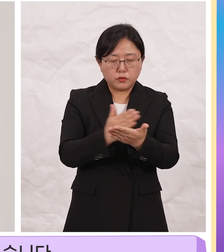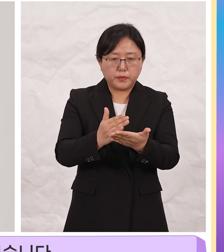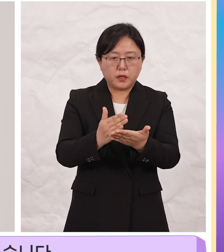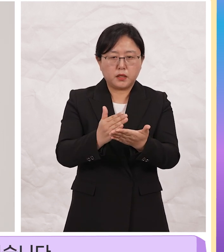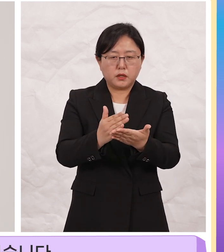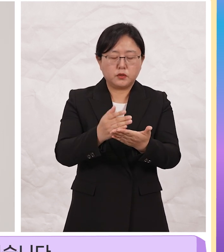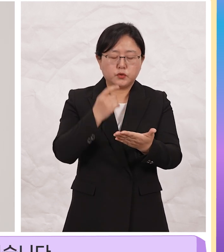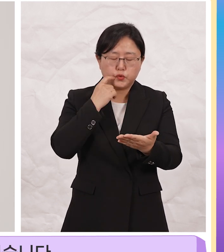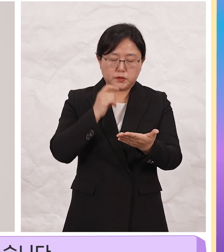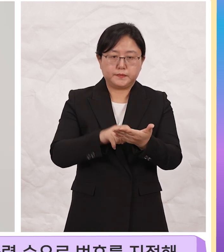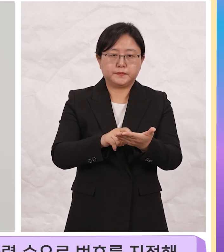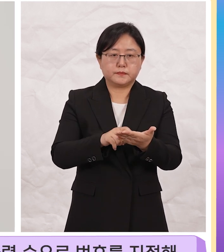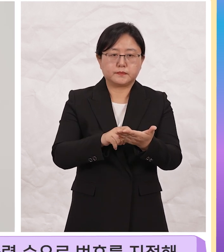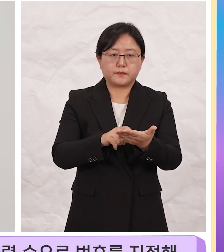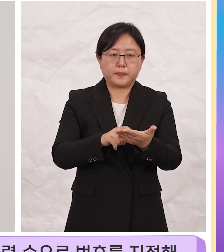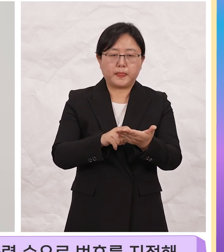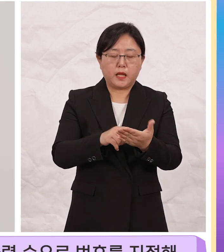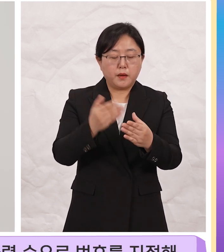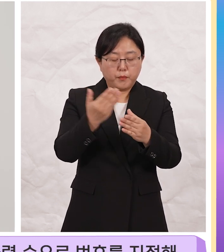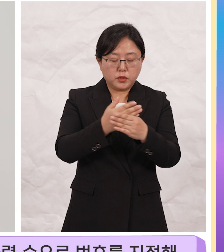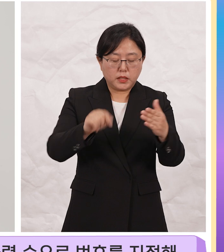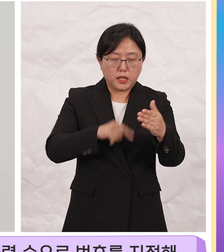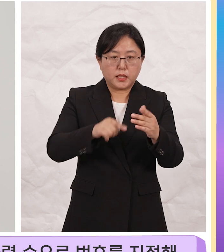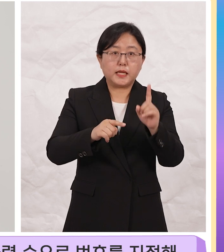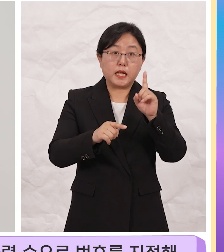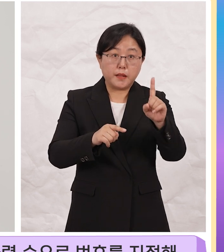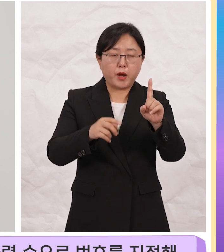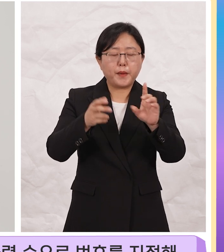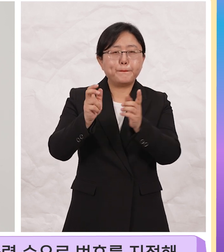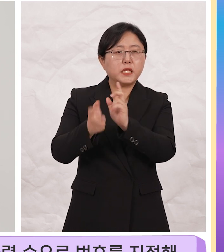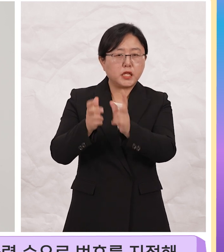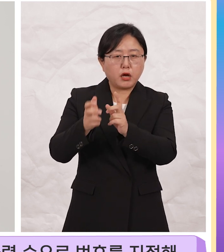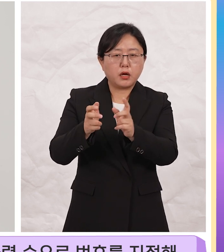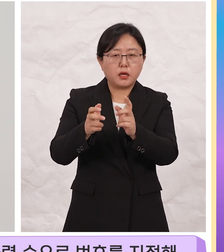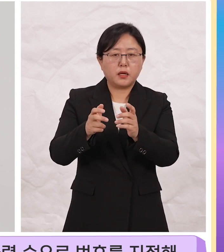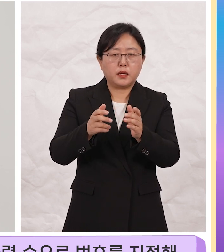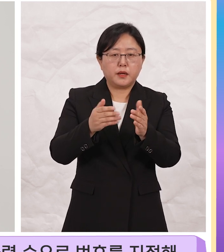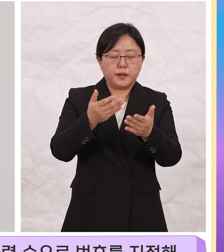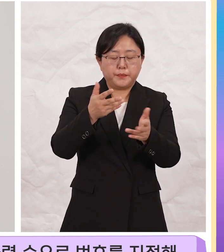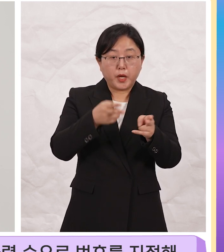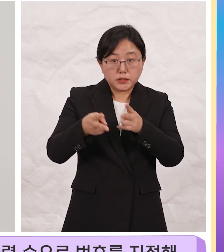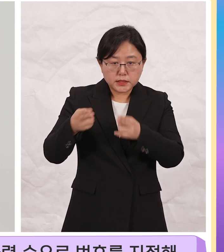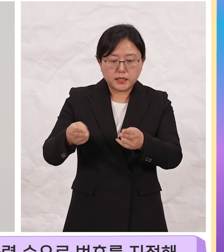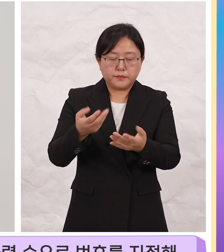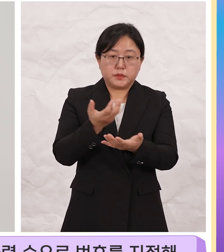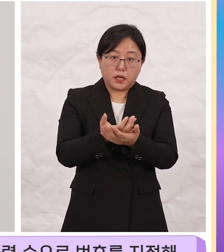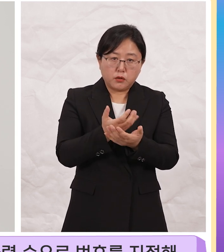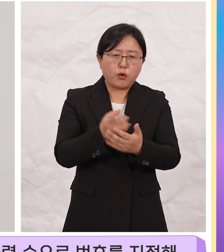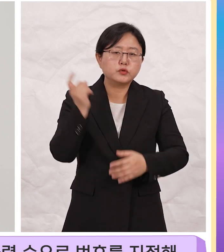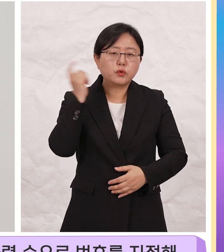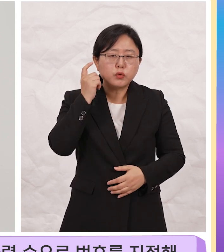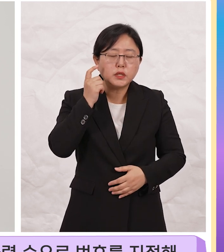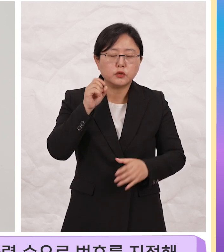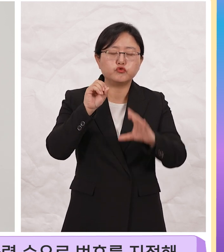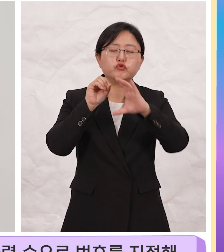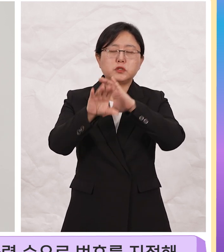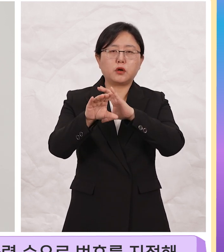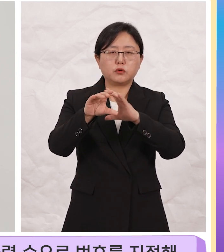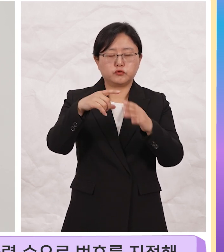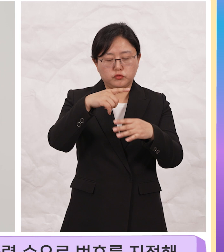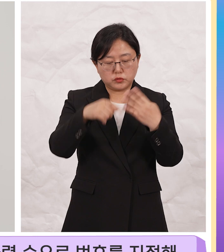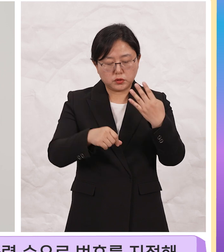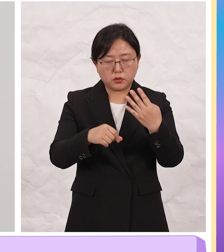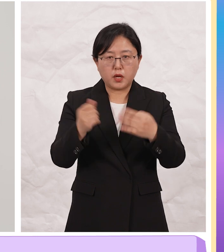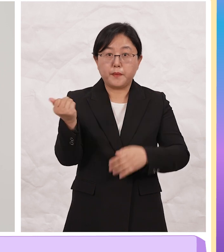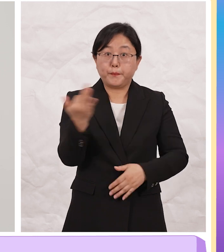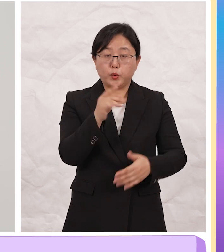구분하면 정리하기 쉽습니다. 생성한 폴더 안에 1번 미디어부터 편집, 자료, 오디오, 출력